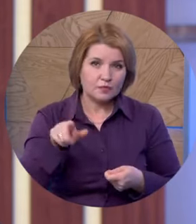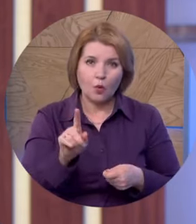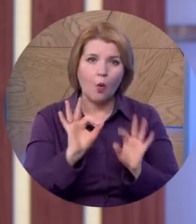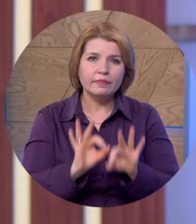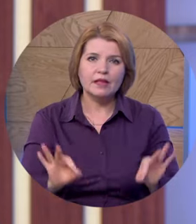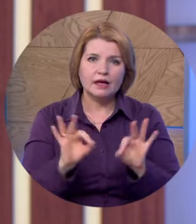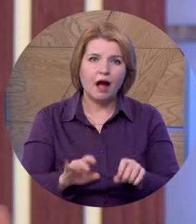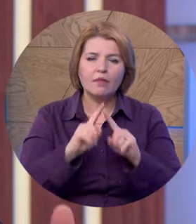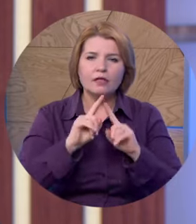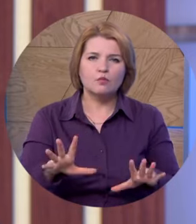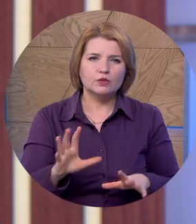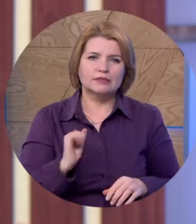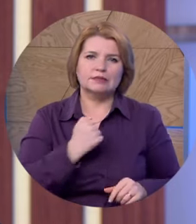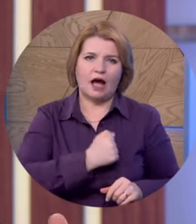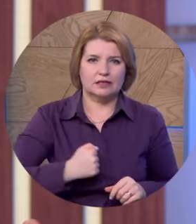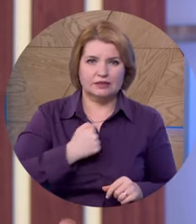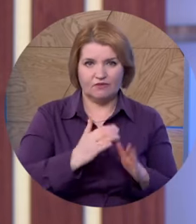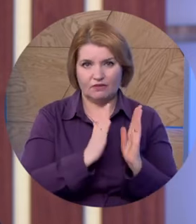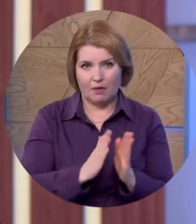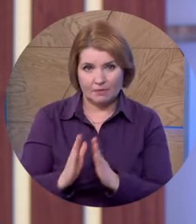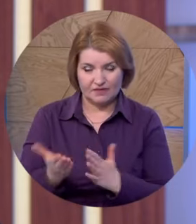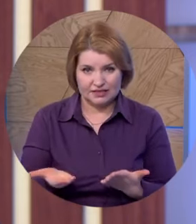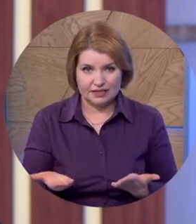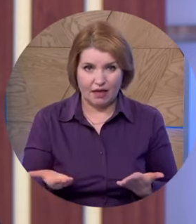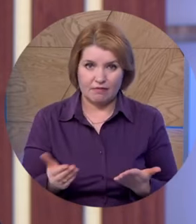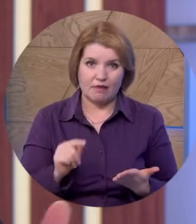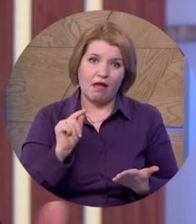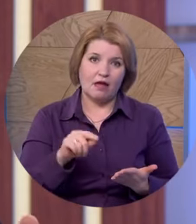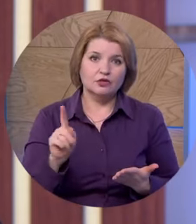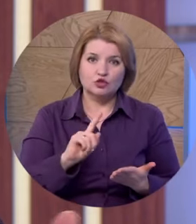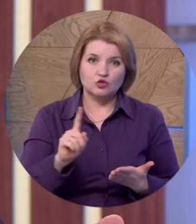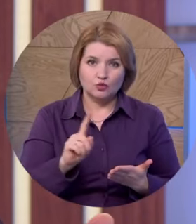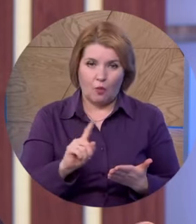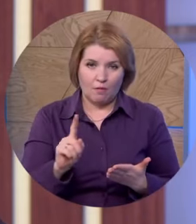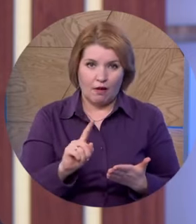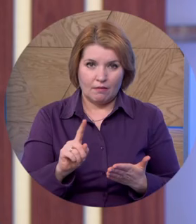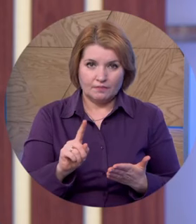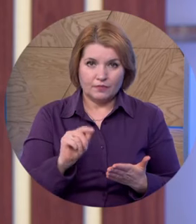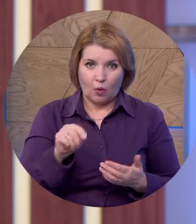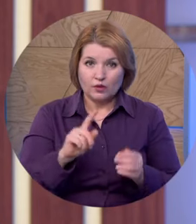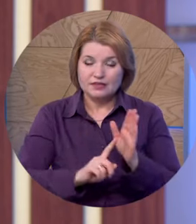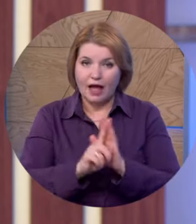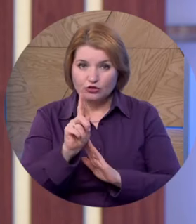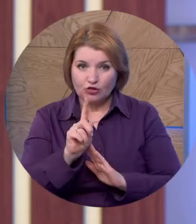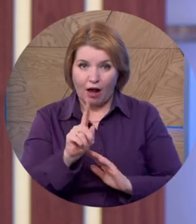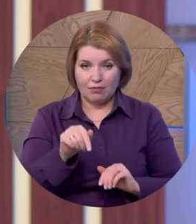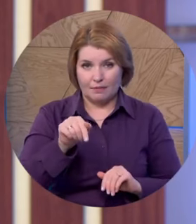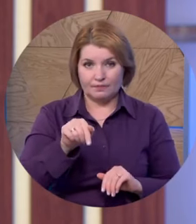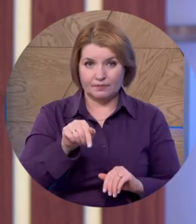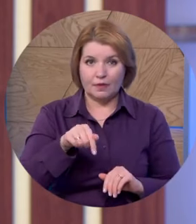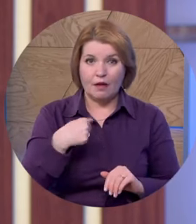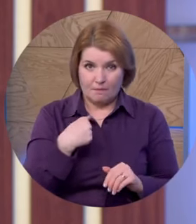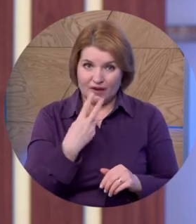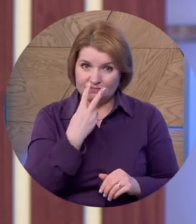сразу с агрессивного поведения, ну, за исключением людей, с кем ему некомфортно. Да, иначе, получается, он сразу обнаружит свою манипуляцию? Да, иначе это будет